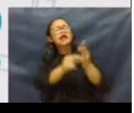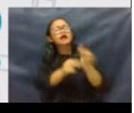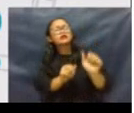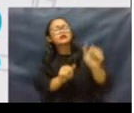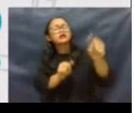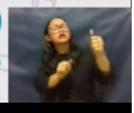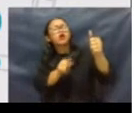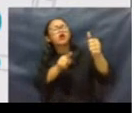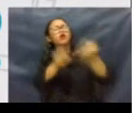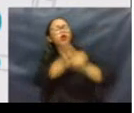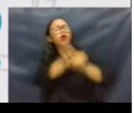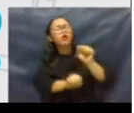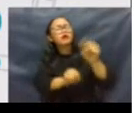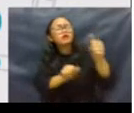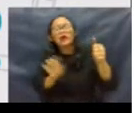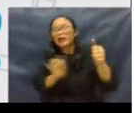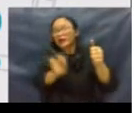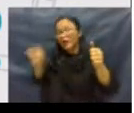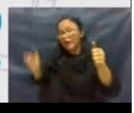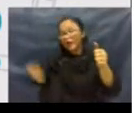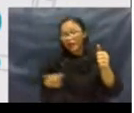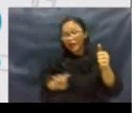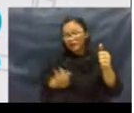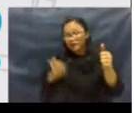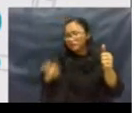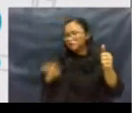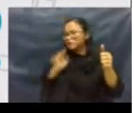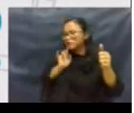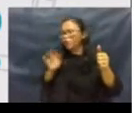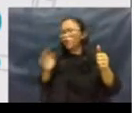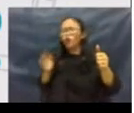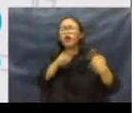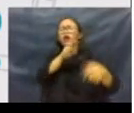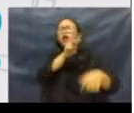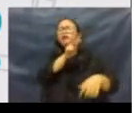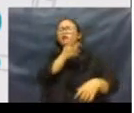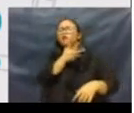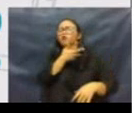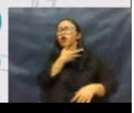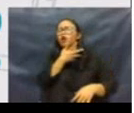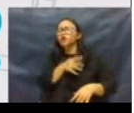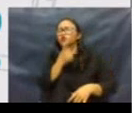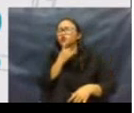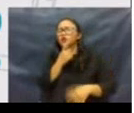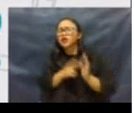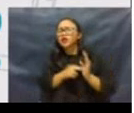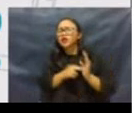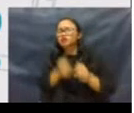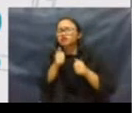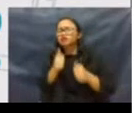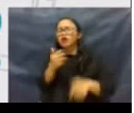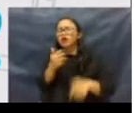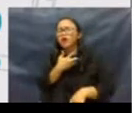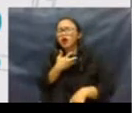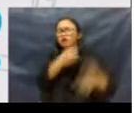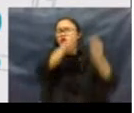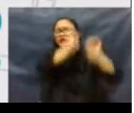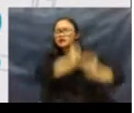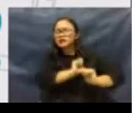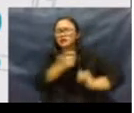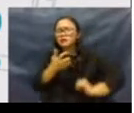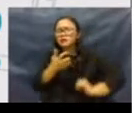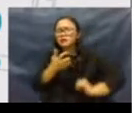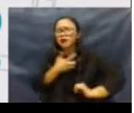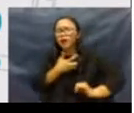Nanti yang lain dokter itu juga akan punya keinginan untuk mendapatkan apresiasi yang sama.